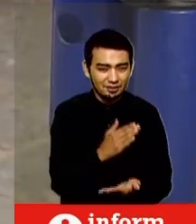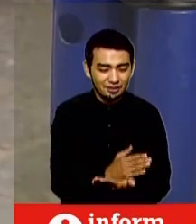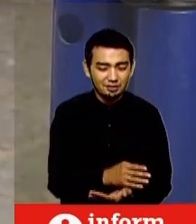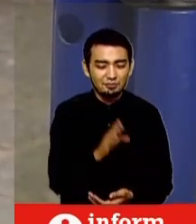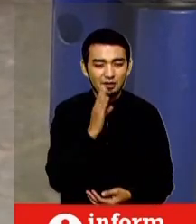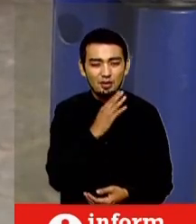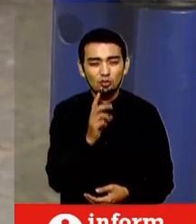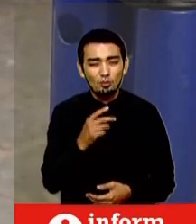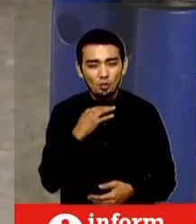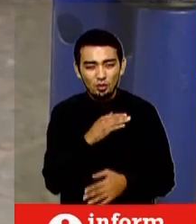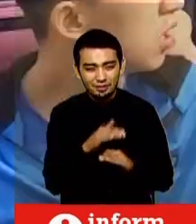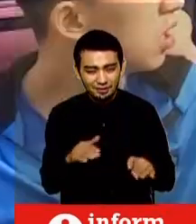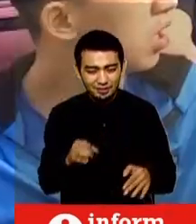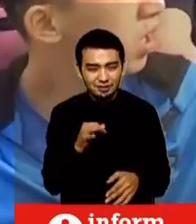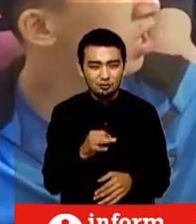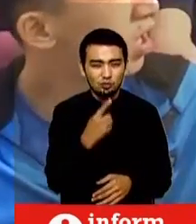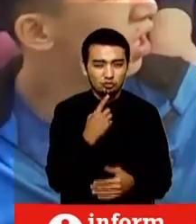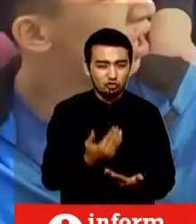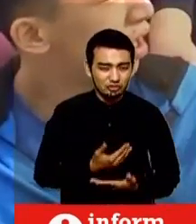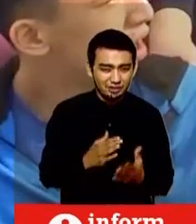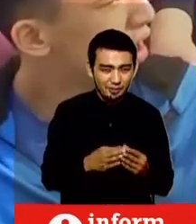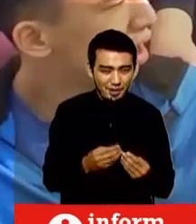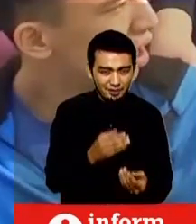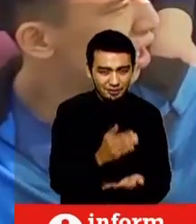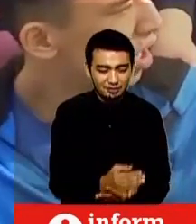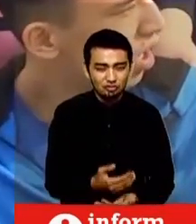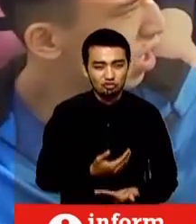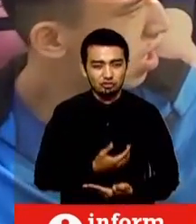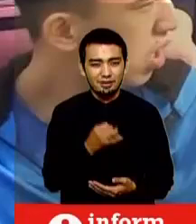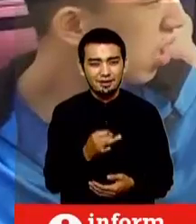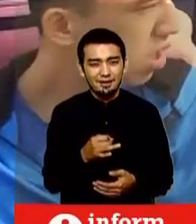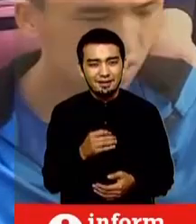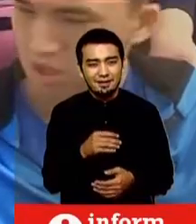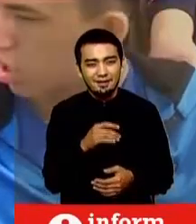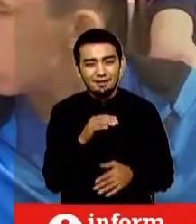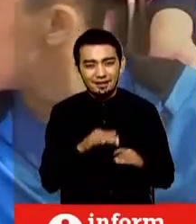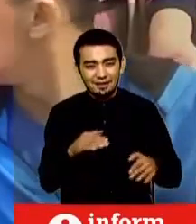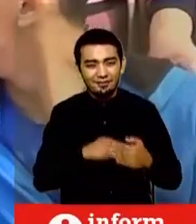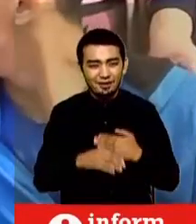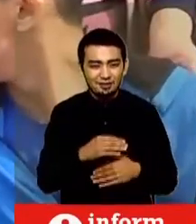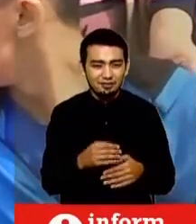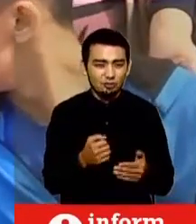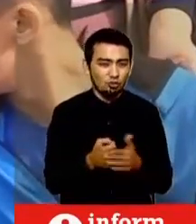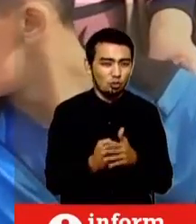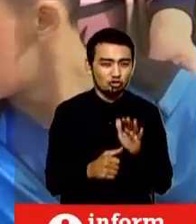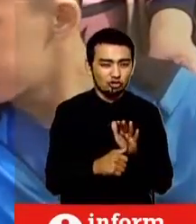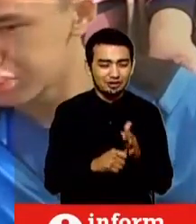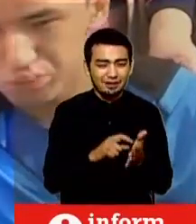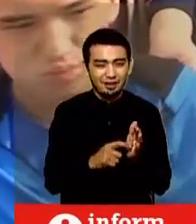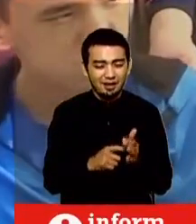многодетные, малоимущие. Так как дети-инвалиды живут на малых этажах, до 6-го этажа, да, им очень